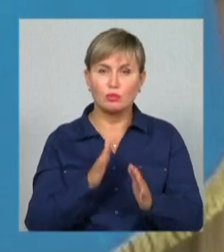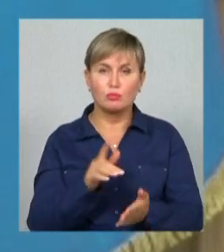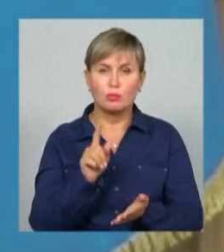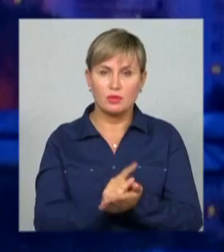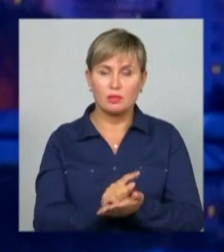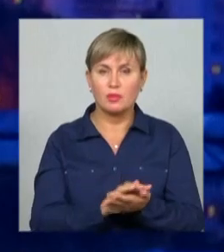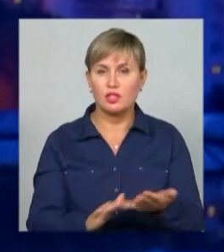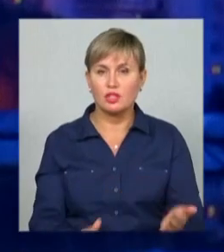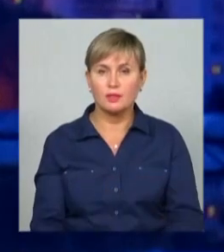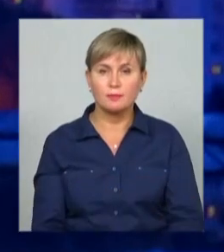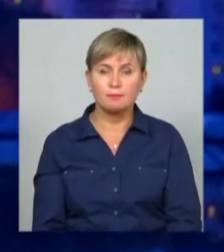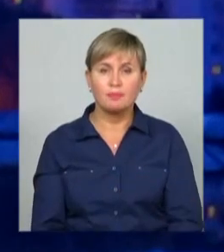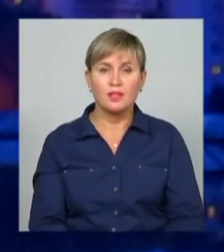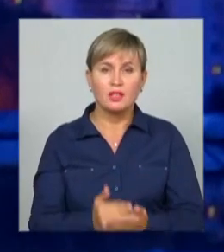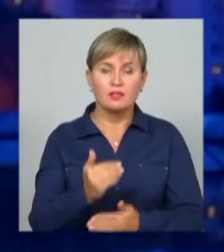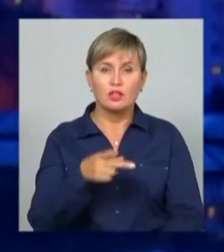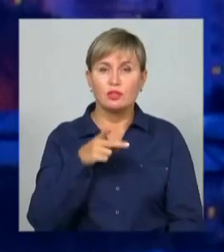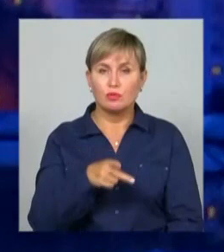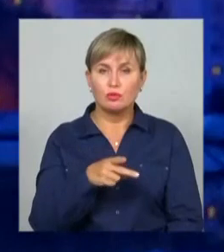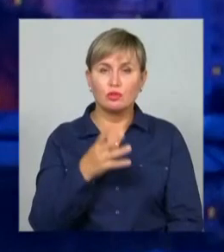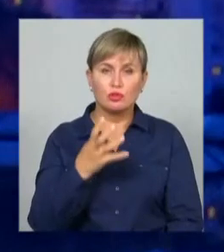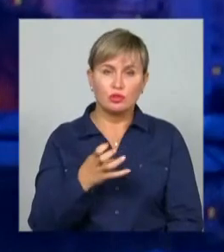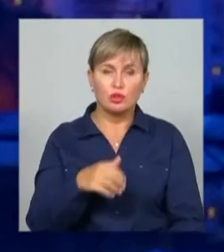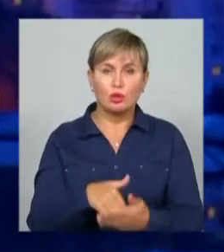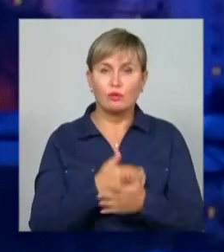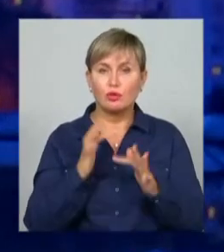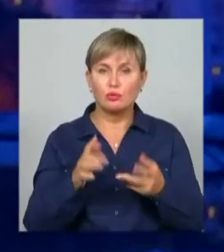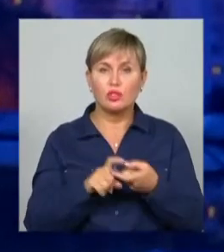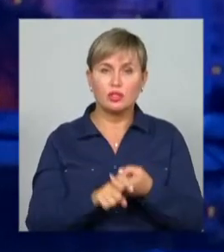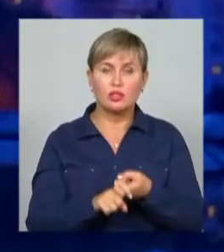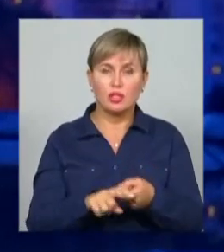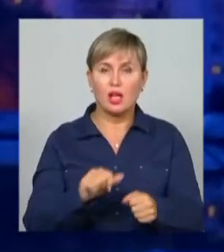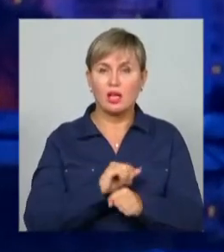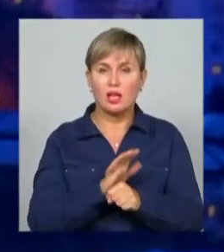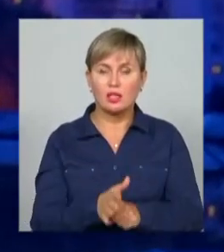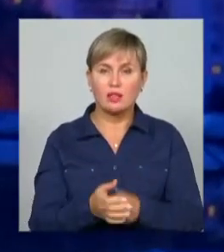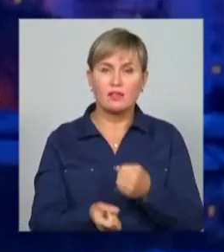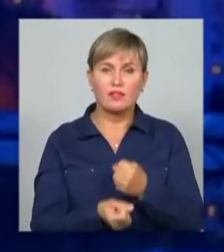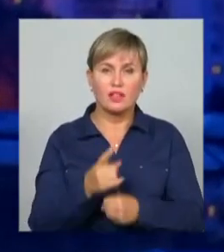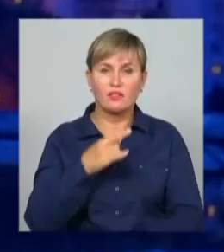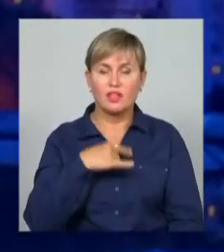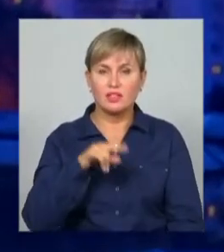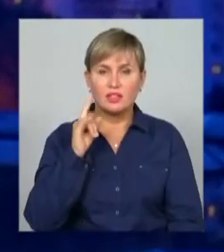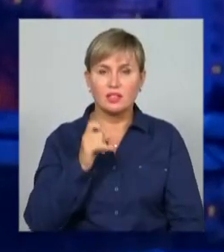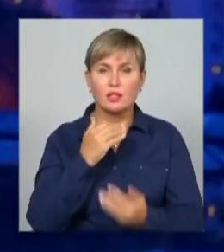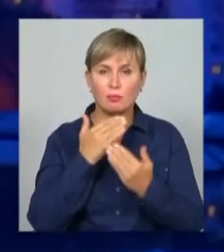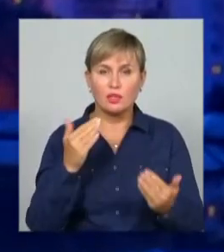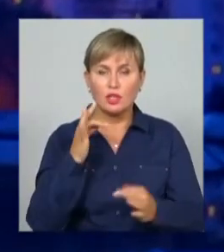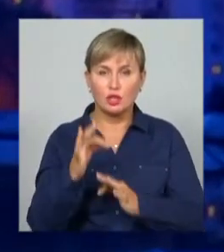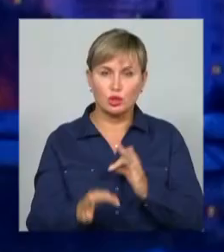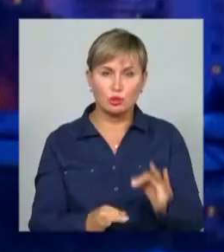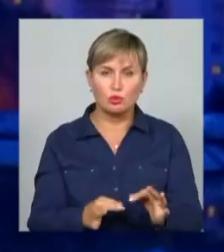обязательно. Свыше 2400 новых случаев заражения коронавирусом выявлено в Казахстане за последние